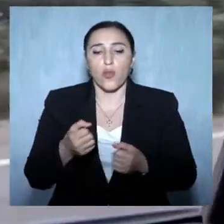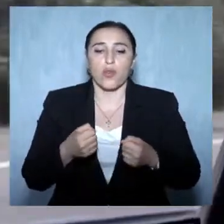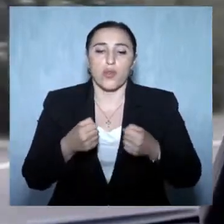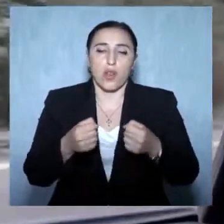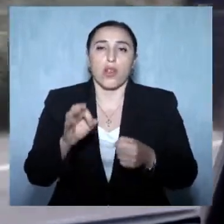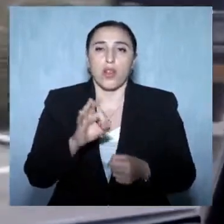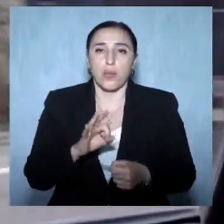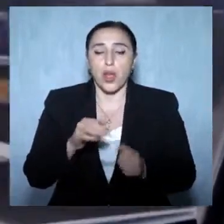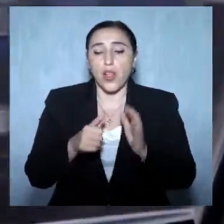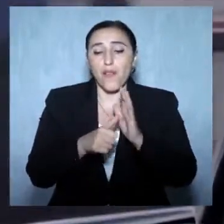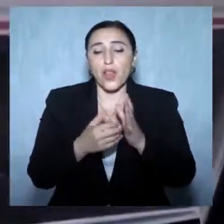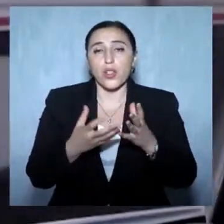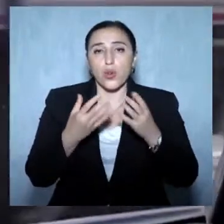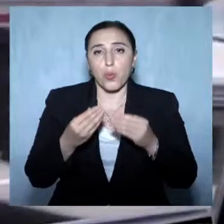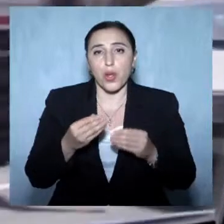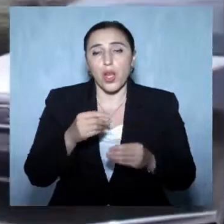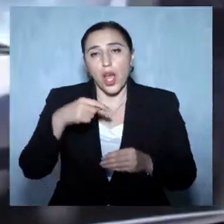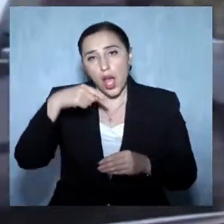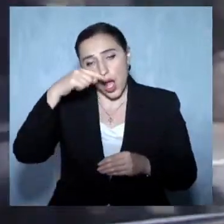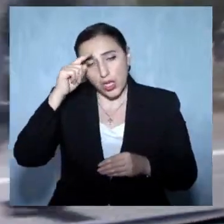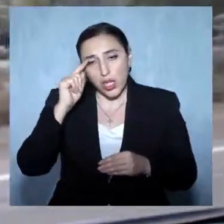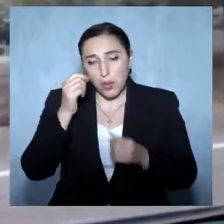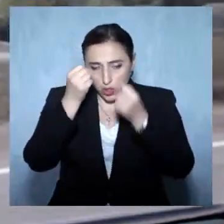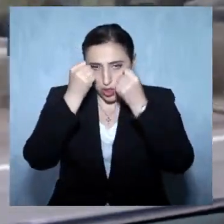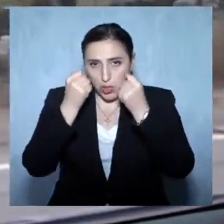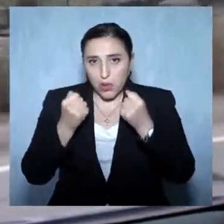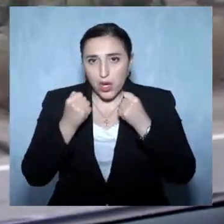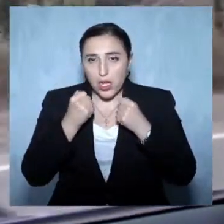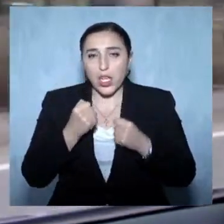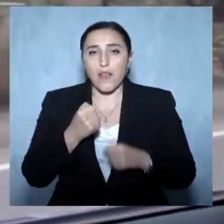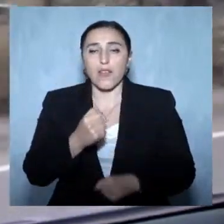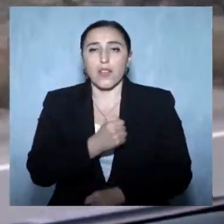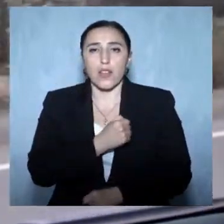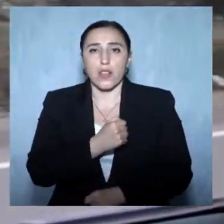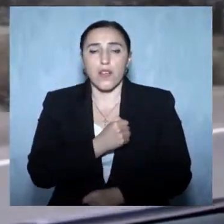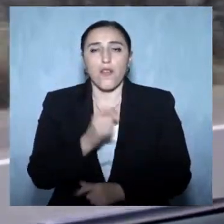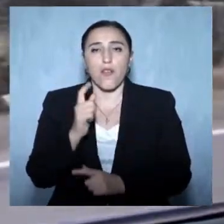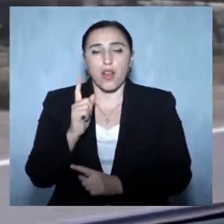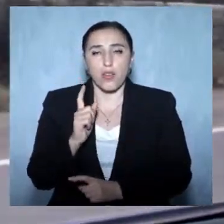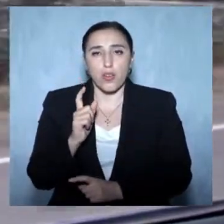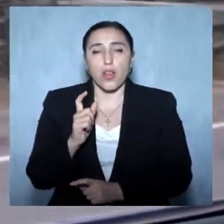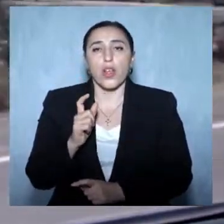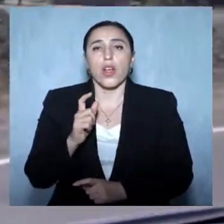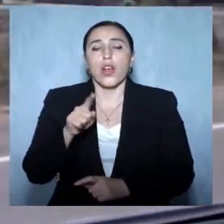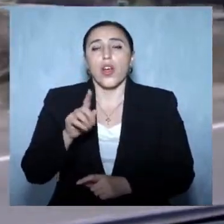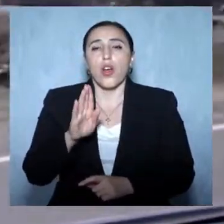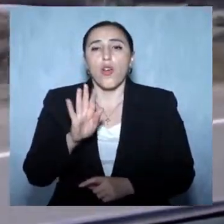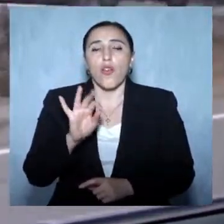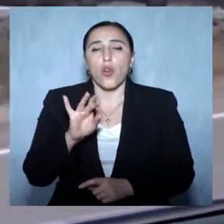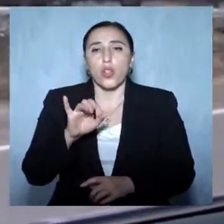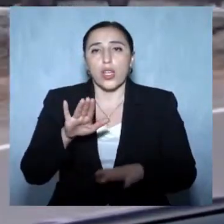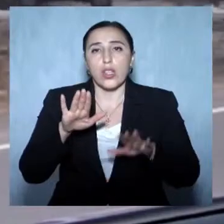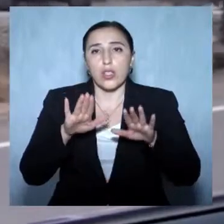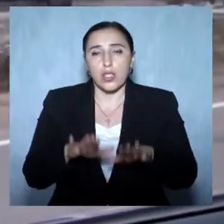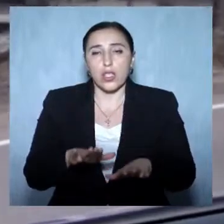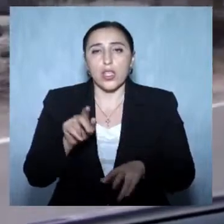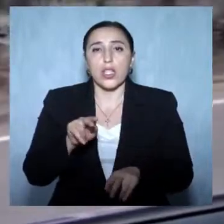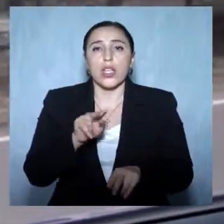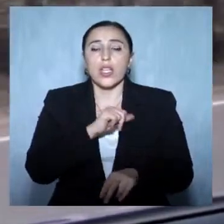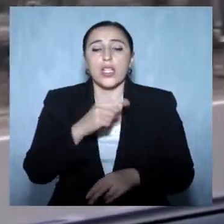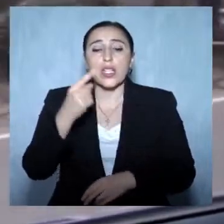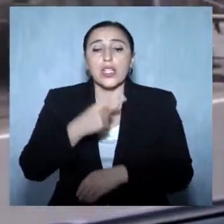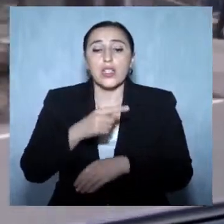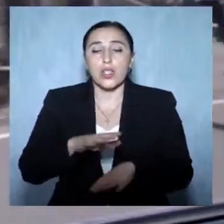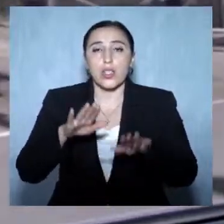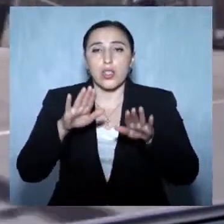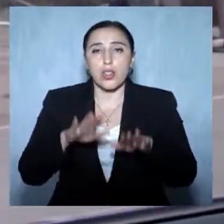Վեցերորդորն է ադրբեջանցի դիմակավորված ու զինված ոստիկաններն ու սահմանապահները, որոտանի հատվածում տեղակայված իրենց հսկիչ կետում,